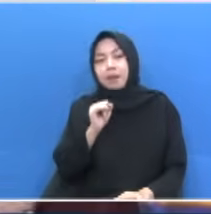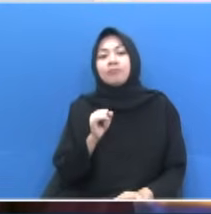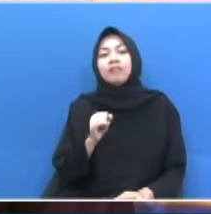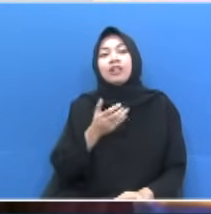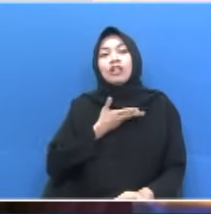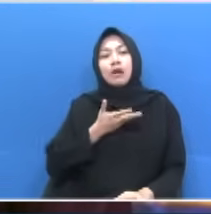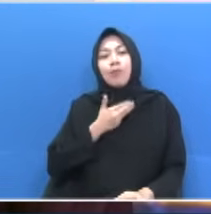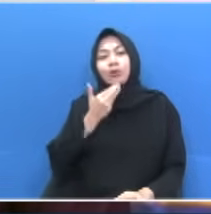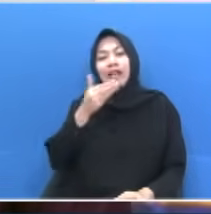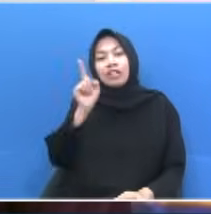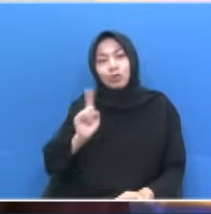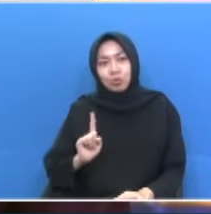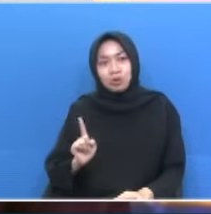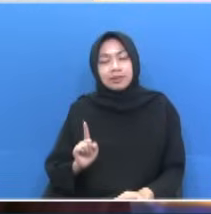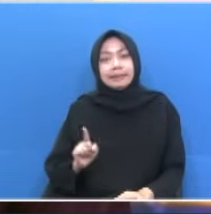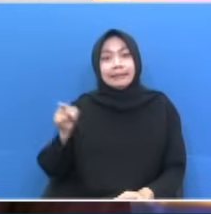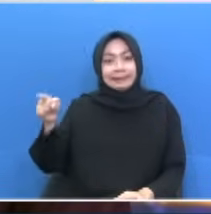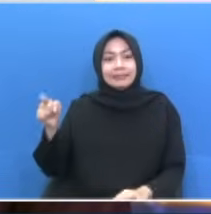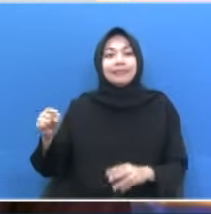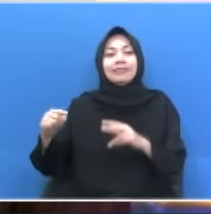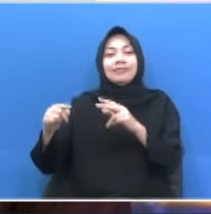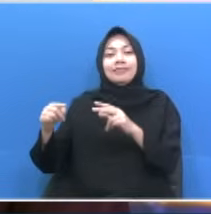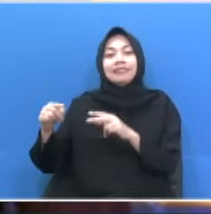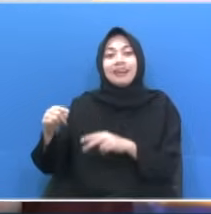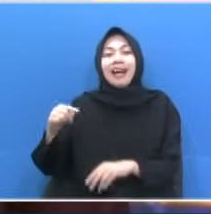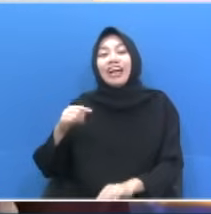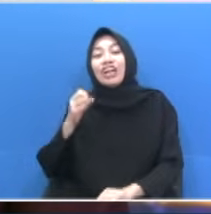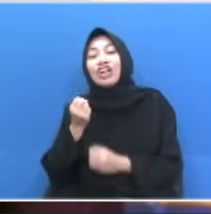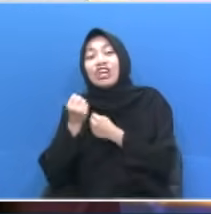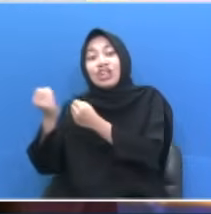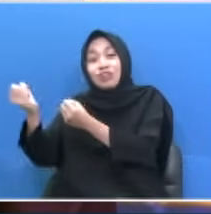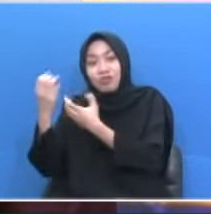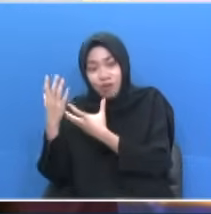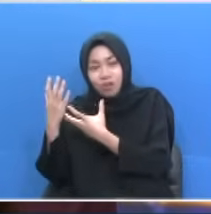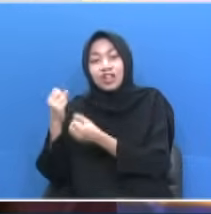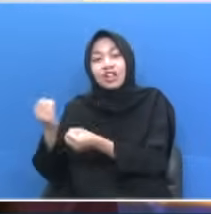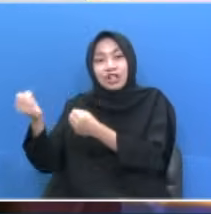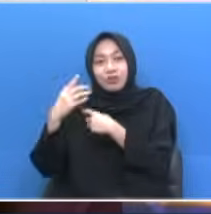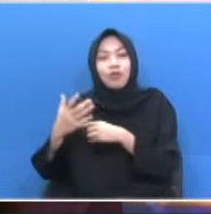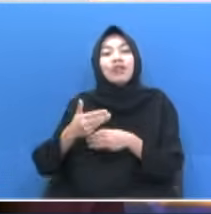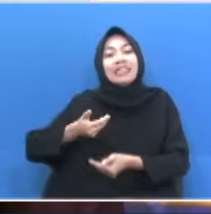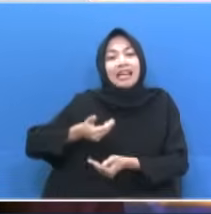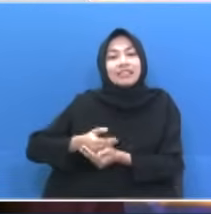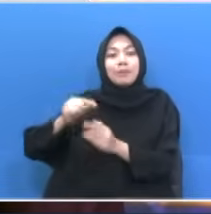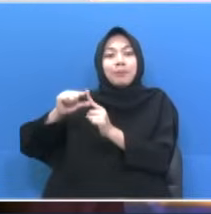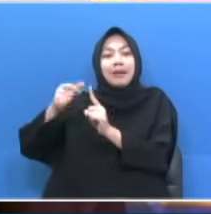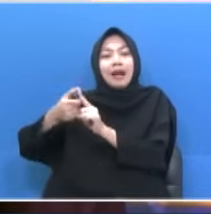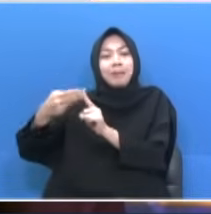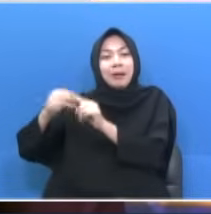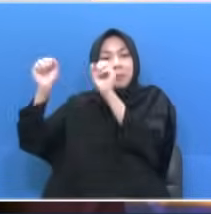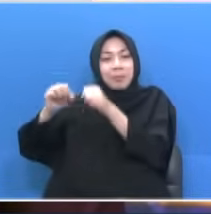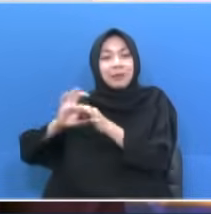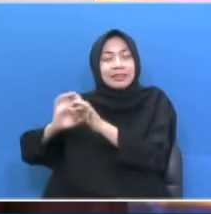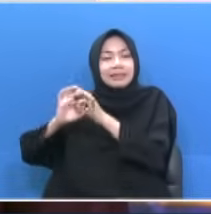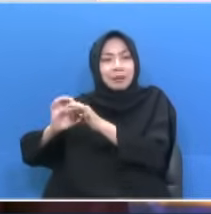terlebih dahulu Kapan tepatnya Demokrat mendapatkan informasi bahwa Nasdem berkoalisi dengan PKB termasuk soal keputusan